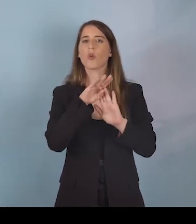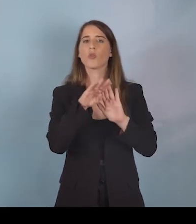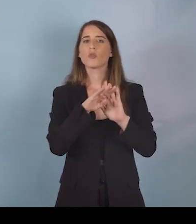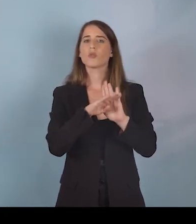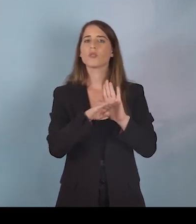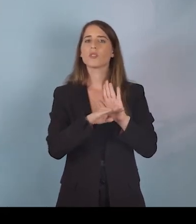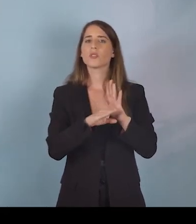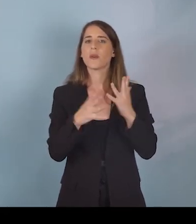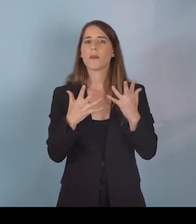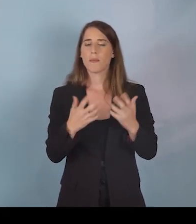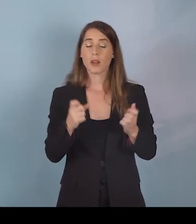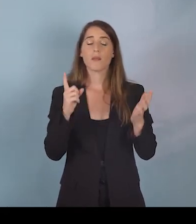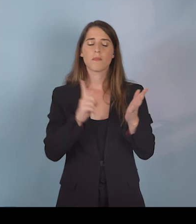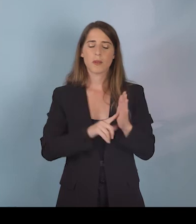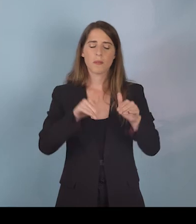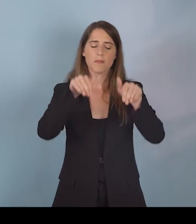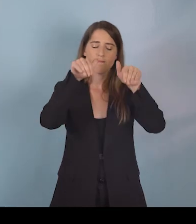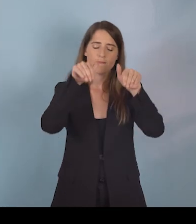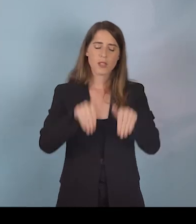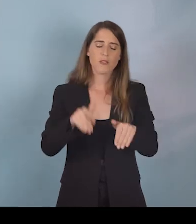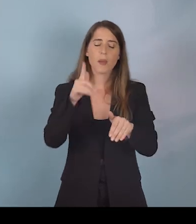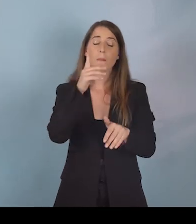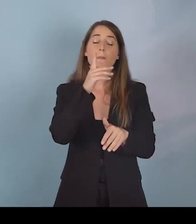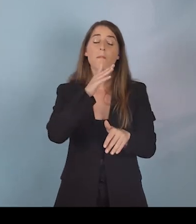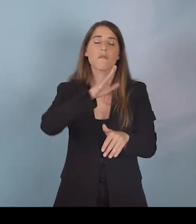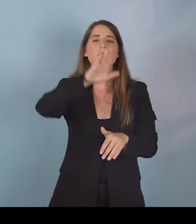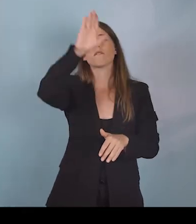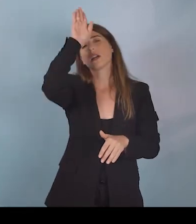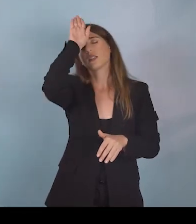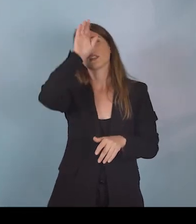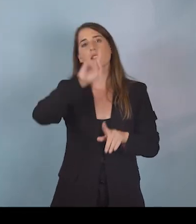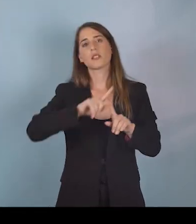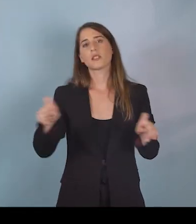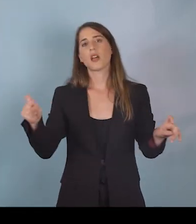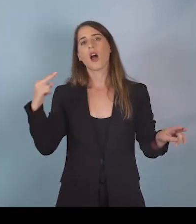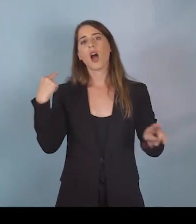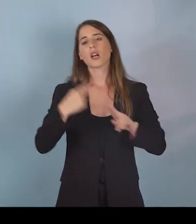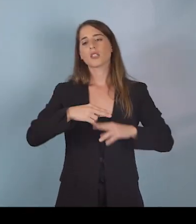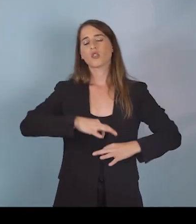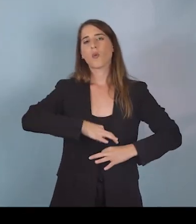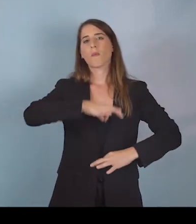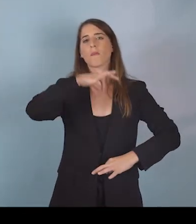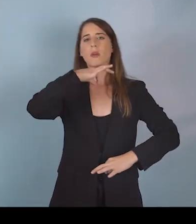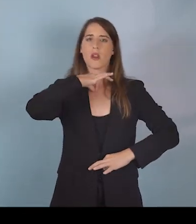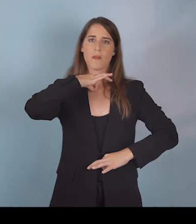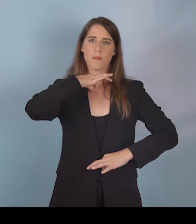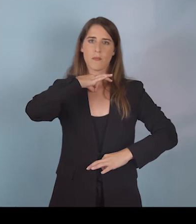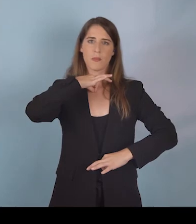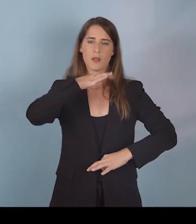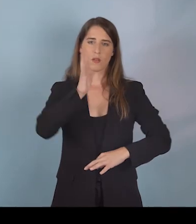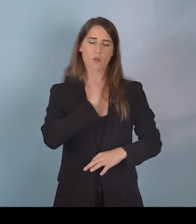το νομικό σύστημα το οποίο υπάρχει πρέπει να σέβεται πρώτα απ' όλα την αξιοπρέπεια του ατόμου.